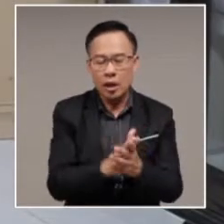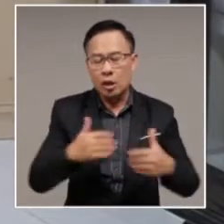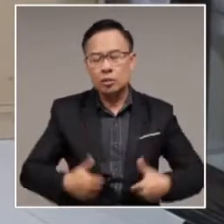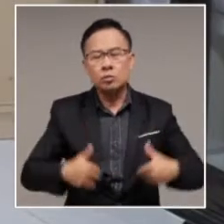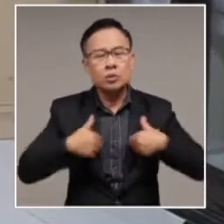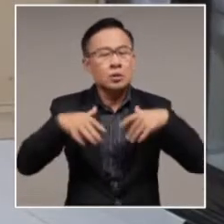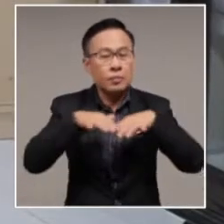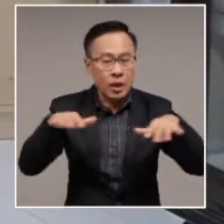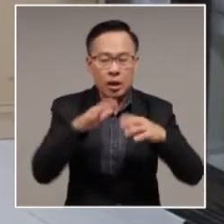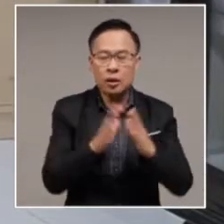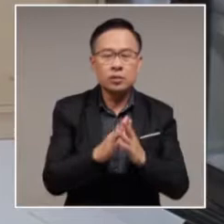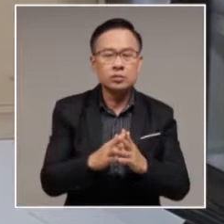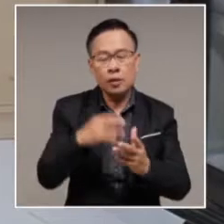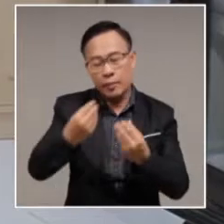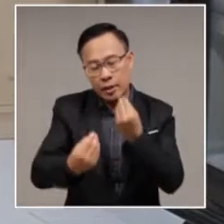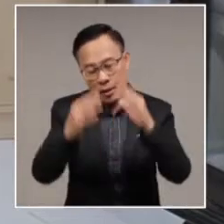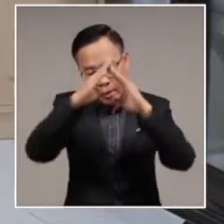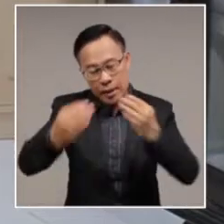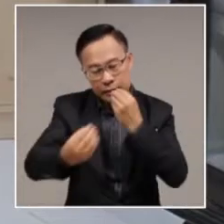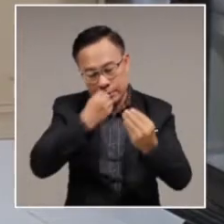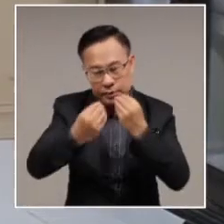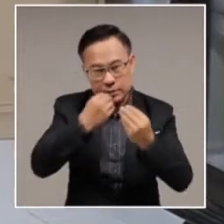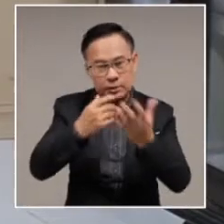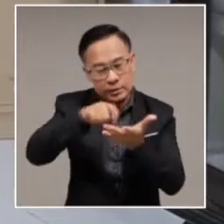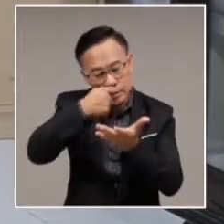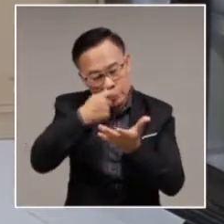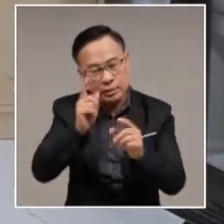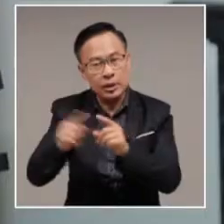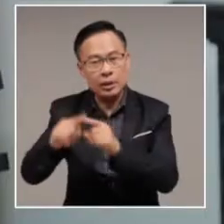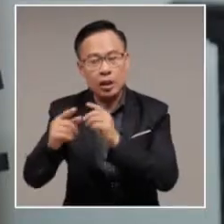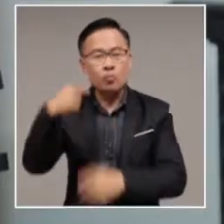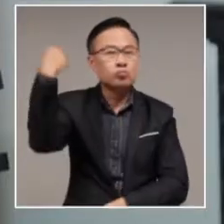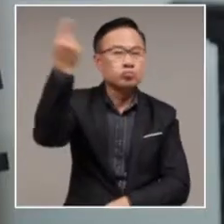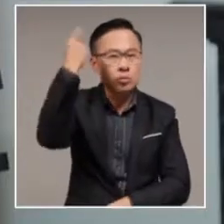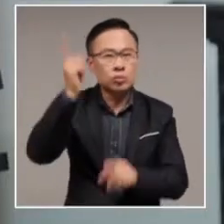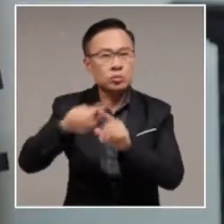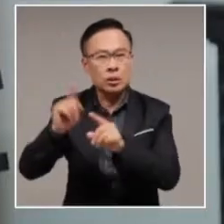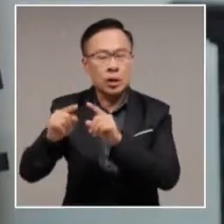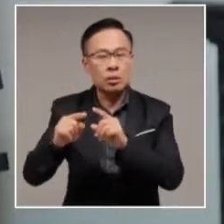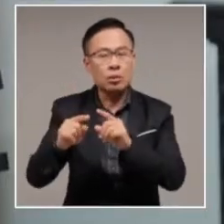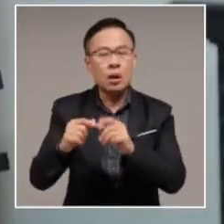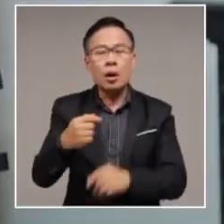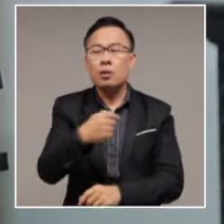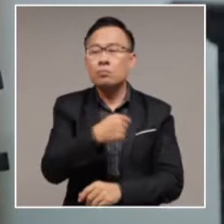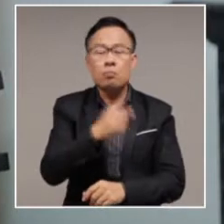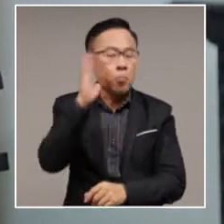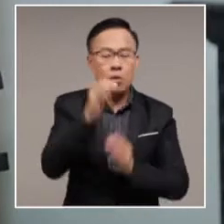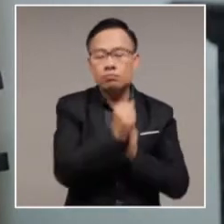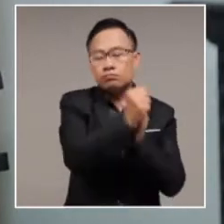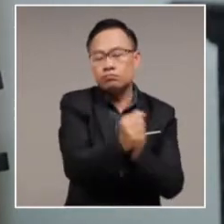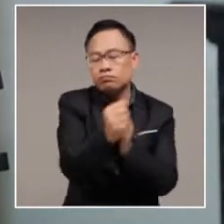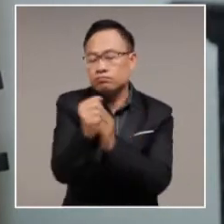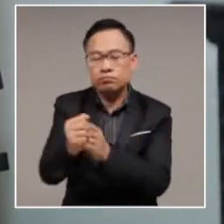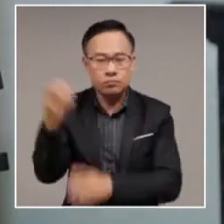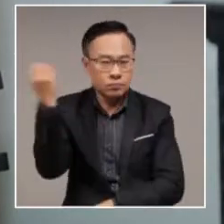ติจะไปภัตตาคารไปร้านอาหารไปสถานที่ท่องเที่ยวต่างๆก็คือพระก็พาเราไปปกติ